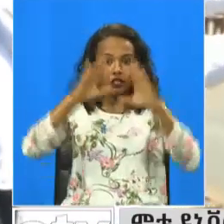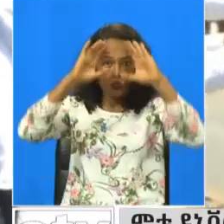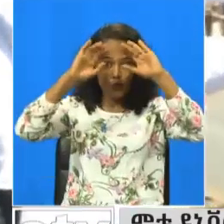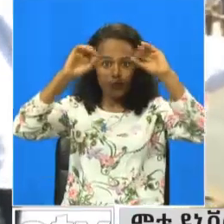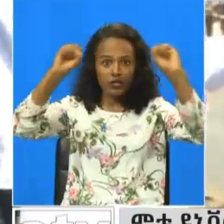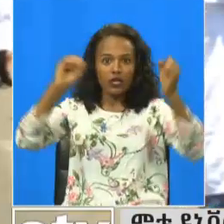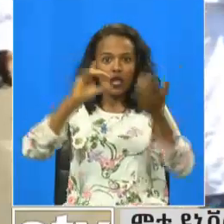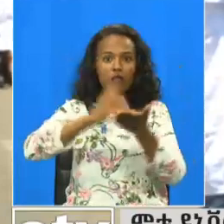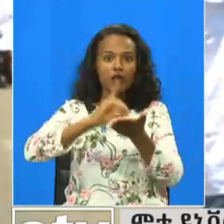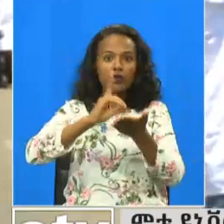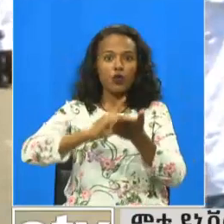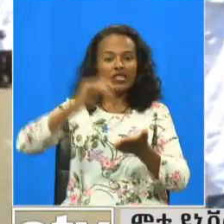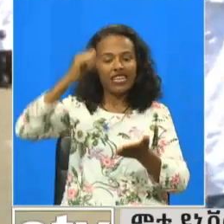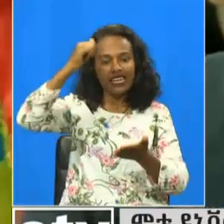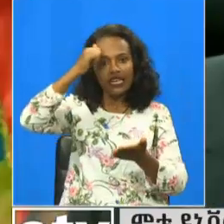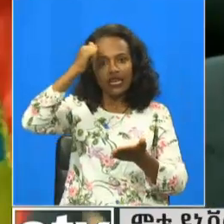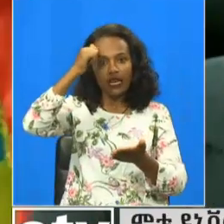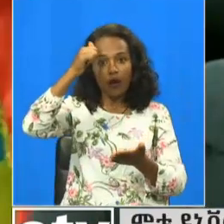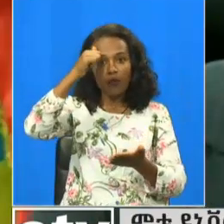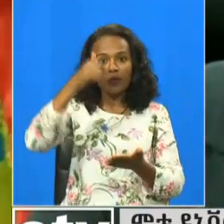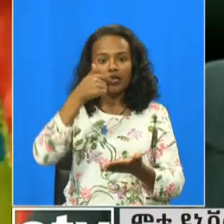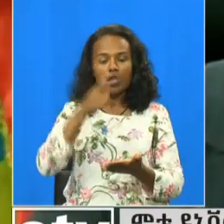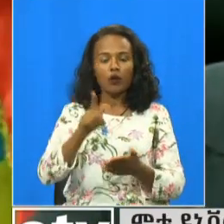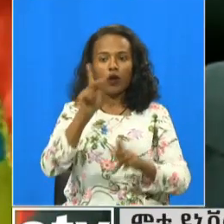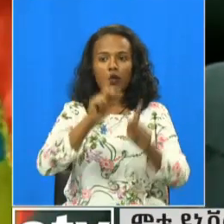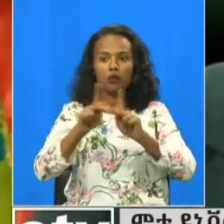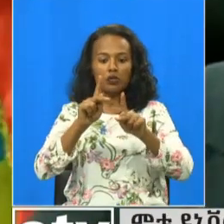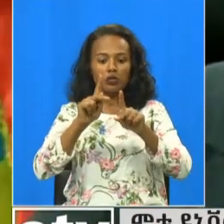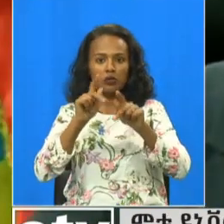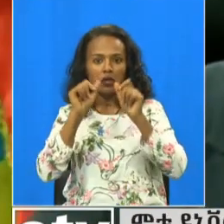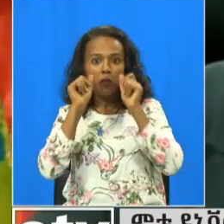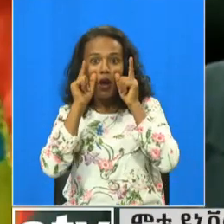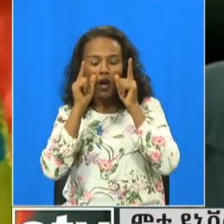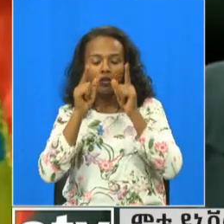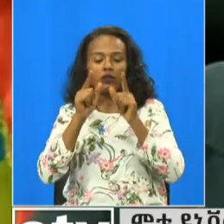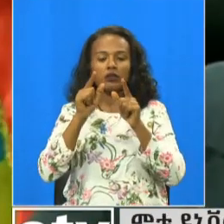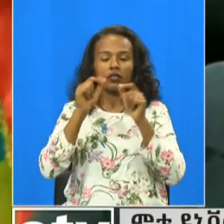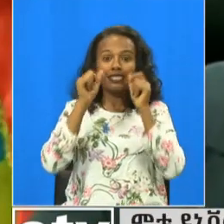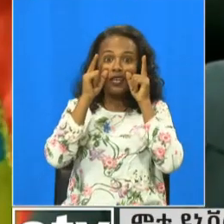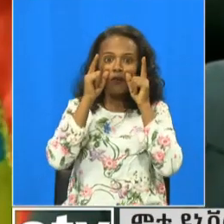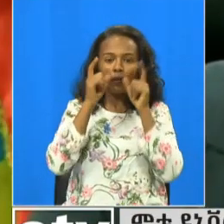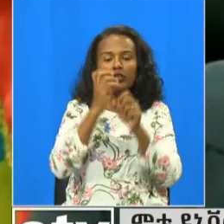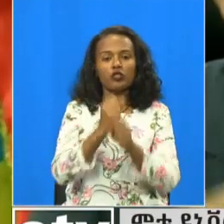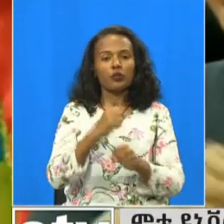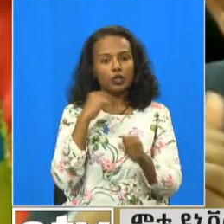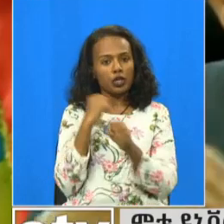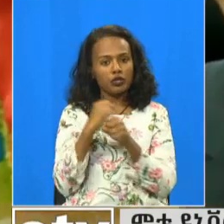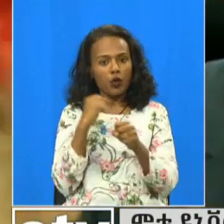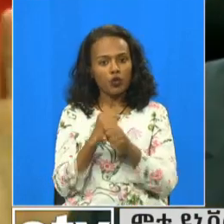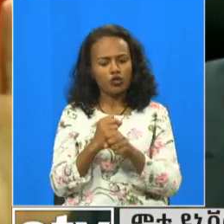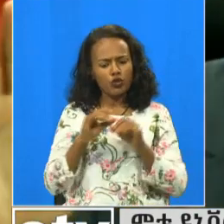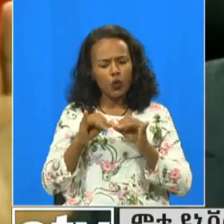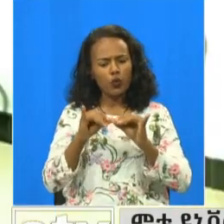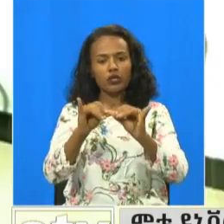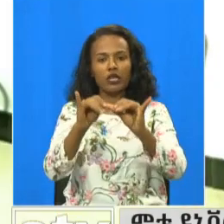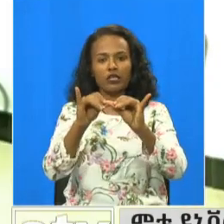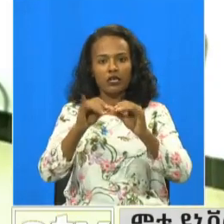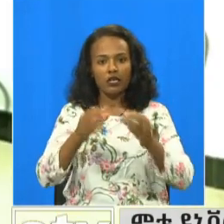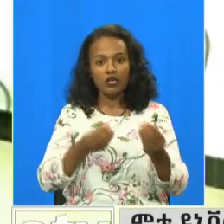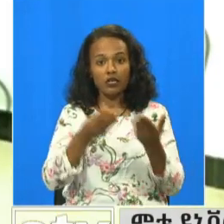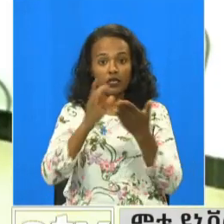ፕሬዚደንት ዶክተር እንደገና አበበ ተናግረዋል። ህብረተሰቡን የማነቃቃት የግንዛቤ ማስጨበጫ ስራዎችን ኮንቲኒስ ለማድረግ ነው